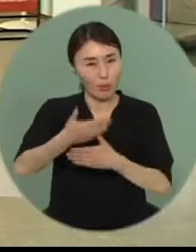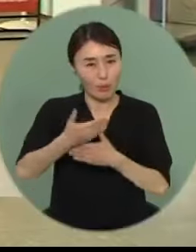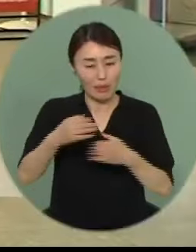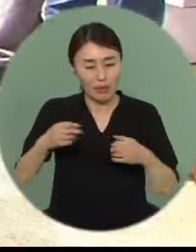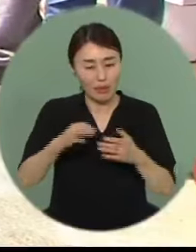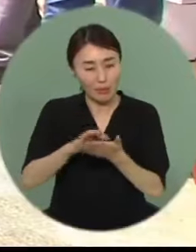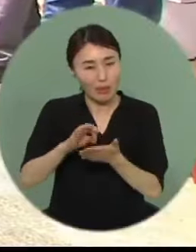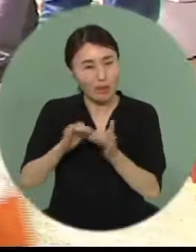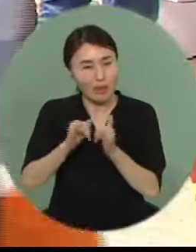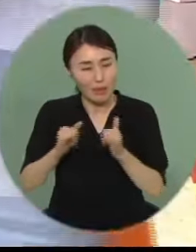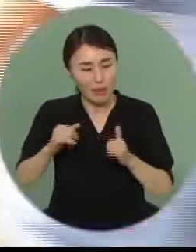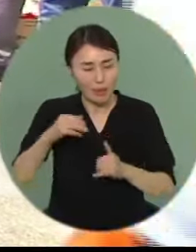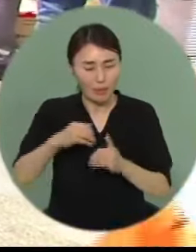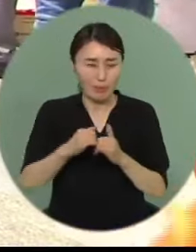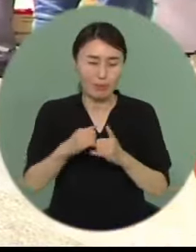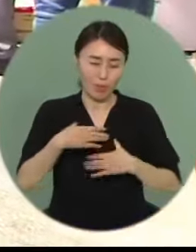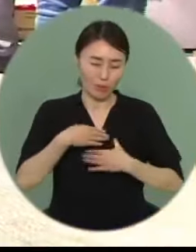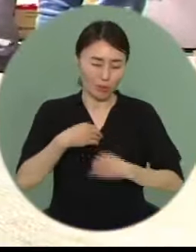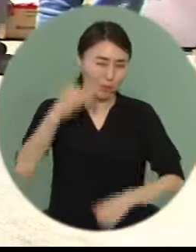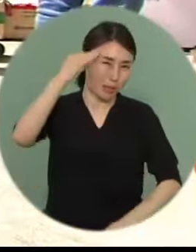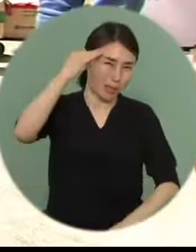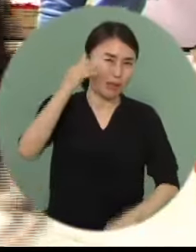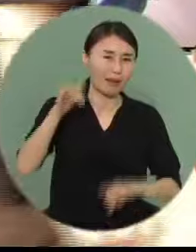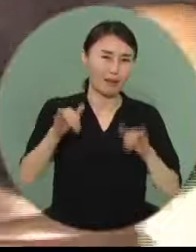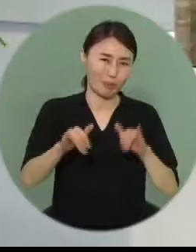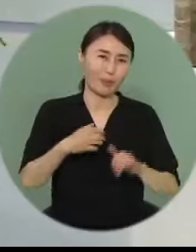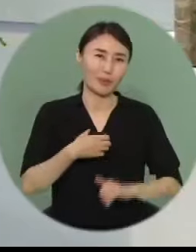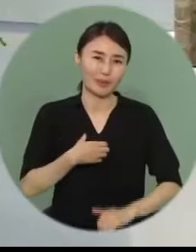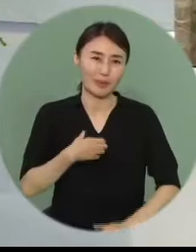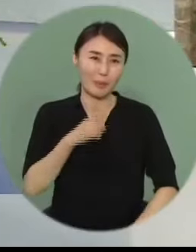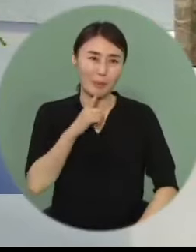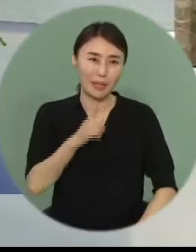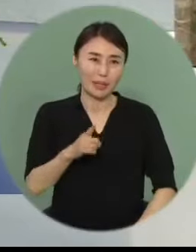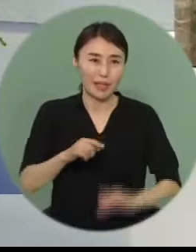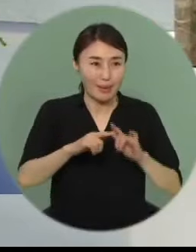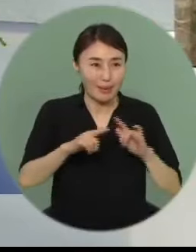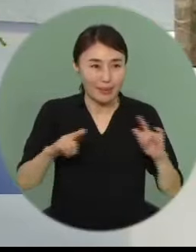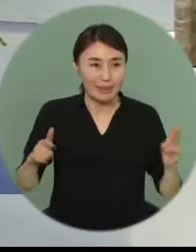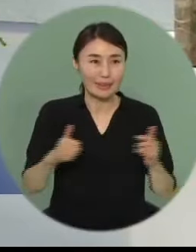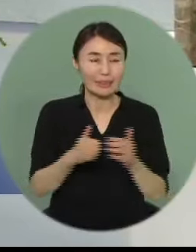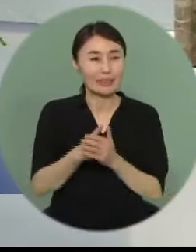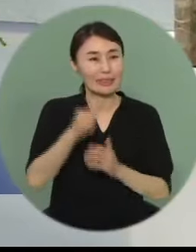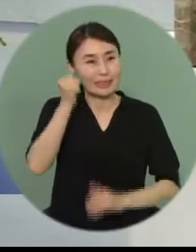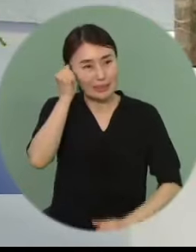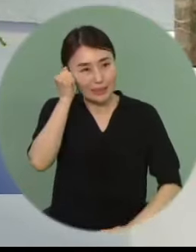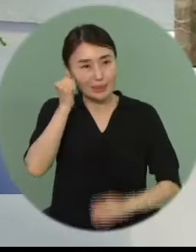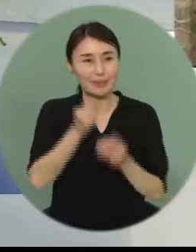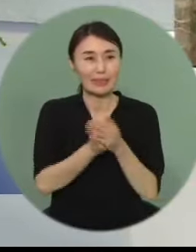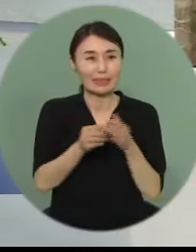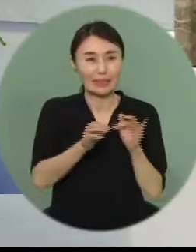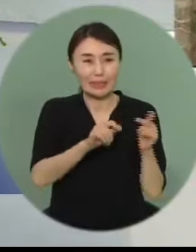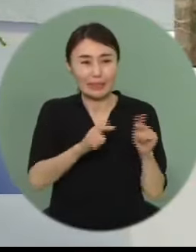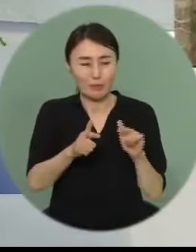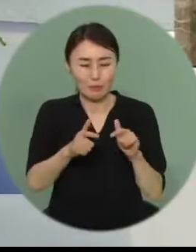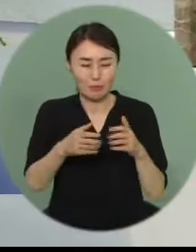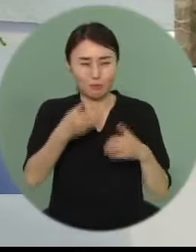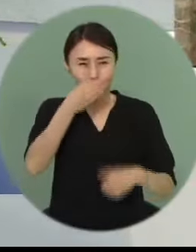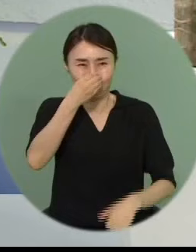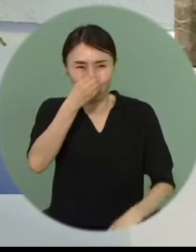이용객의 편익을 해치는 일도 없어야 한다고 강조했습니다. 어떤 여러 가지 주거 및 상업시설이 밀집되는